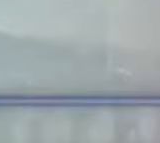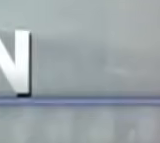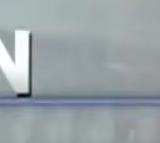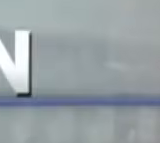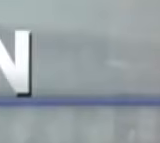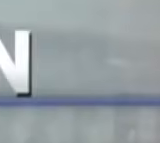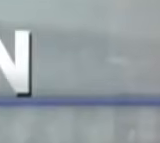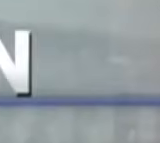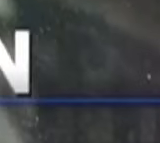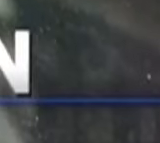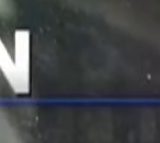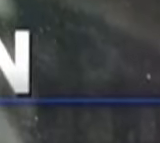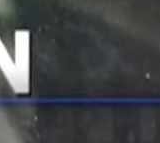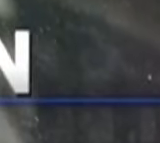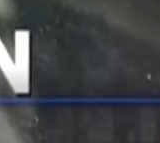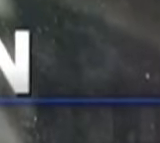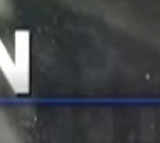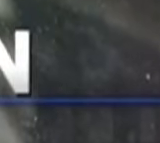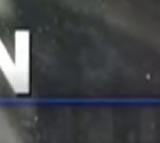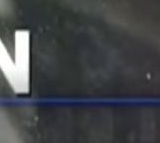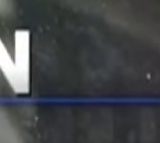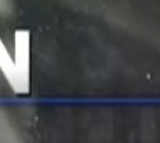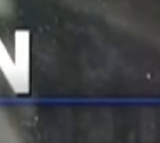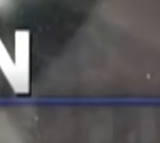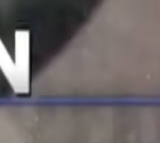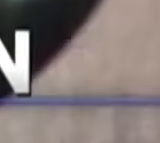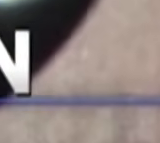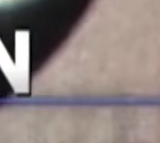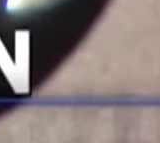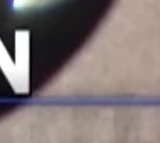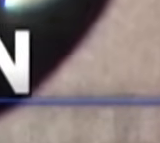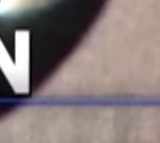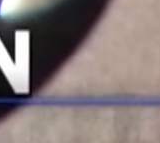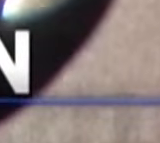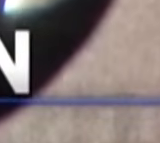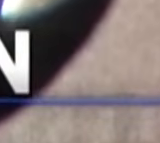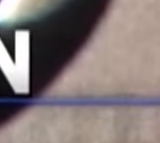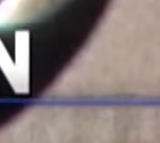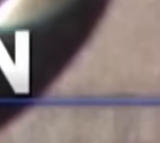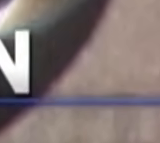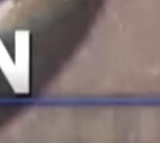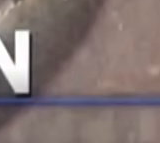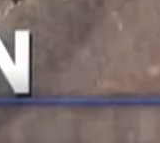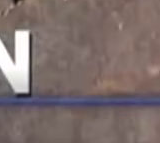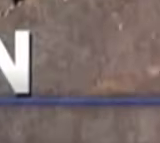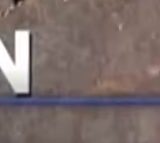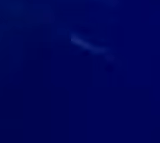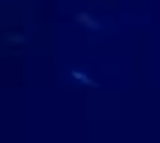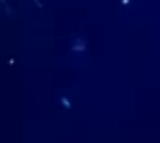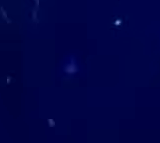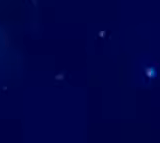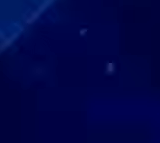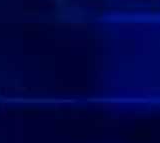Mga plastic na bote ng tubig na iniwan sa loob ng sasakyan, pwede raw palang magpagmula ng sunog.